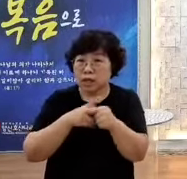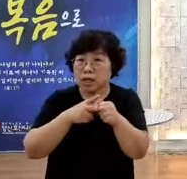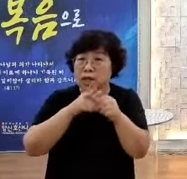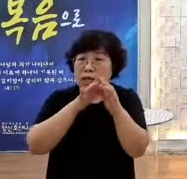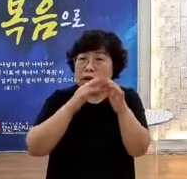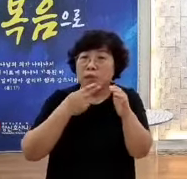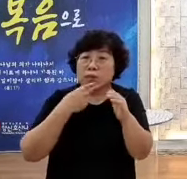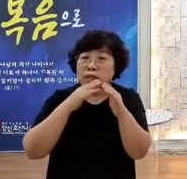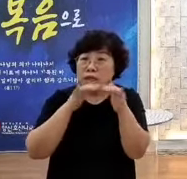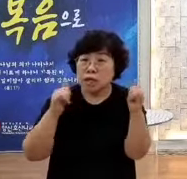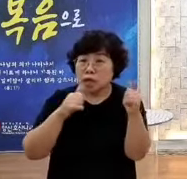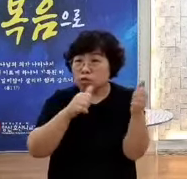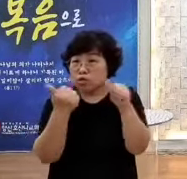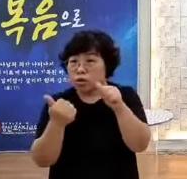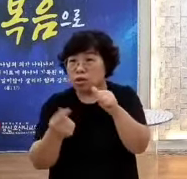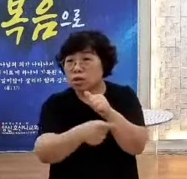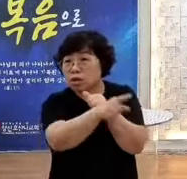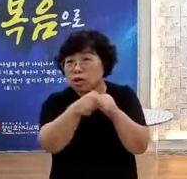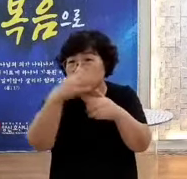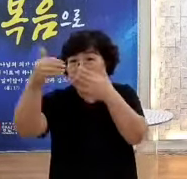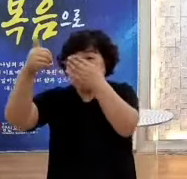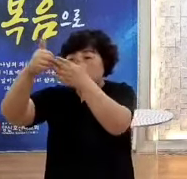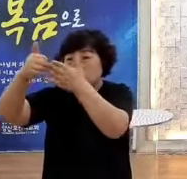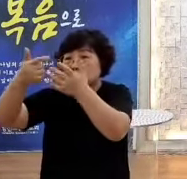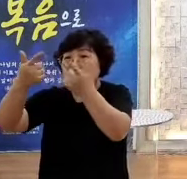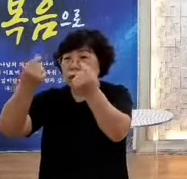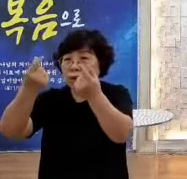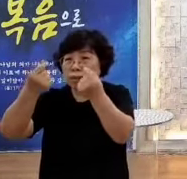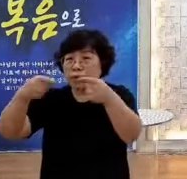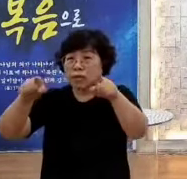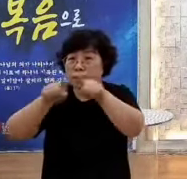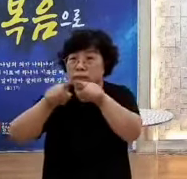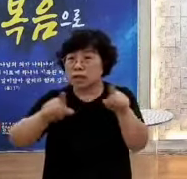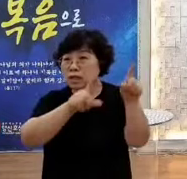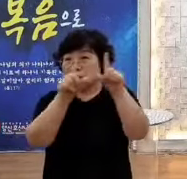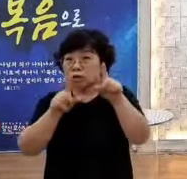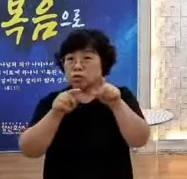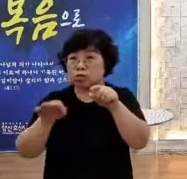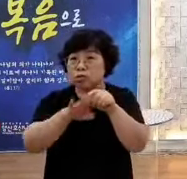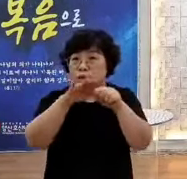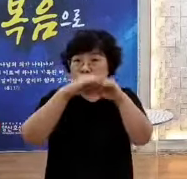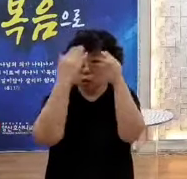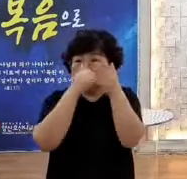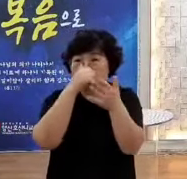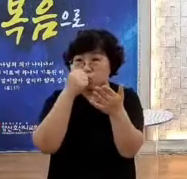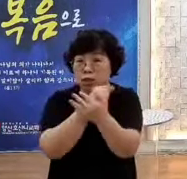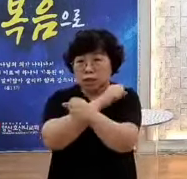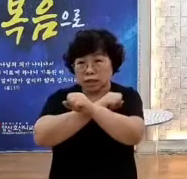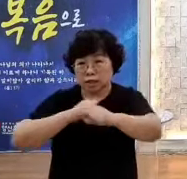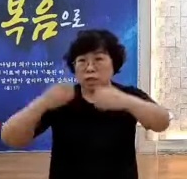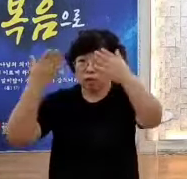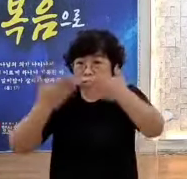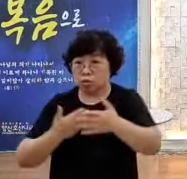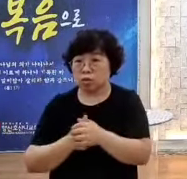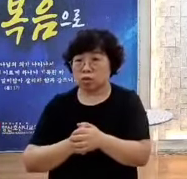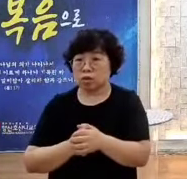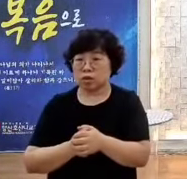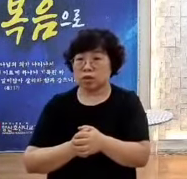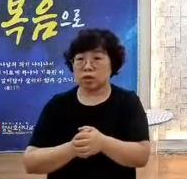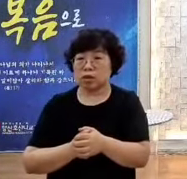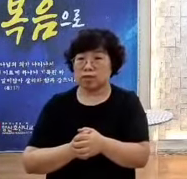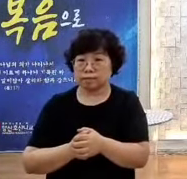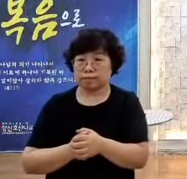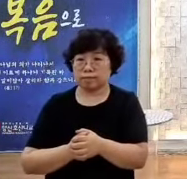육체의 무할례로 죽었던 너희를 하나님이 그와 함께 살리시고 우리의 모든 죄를